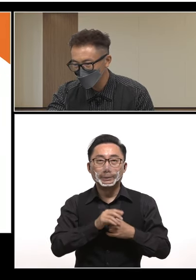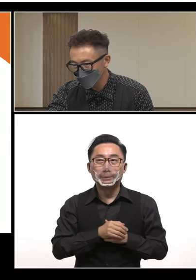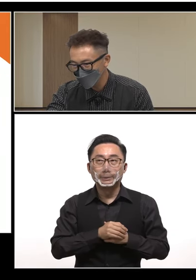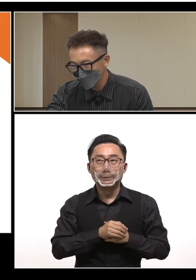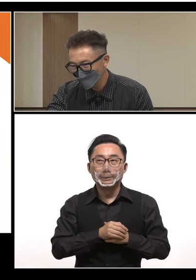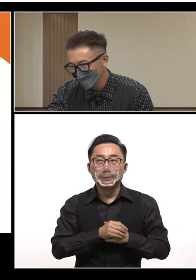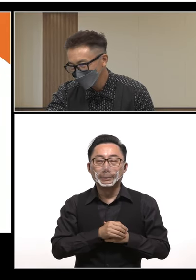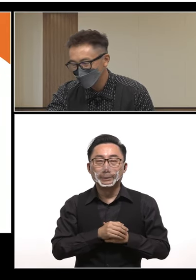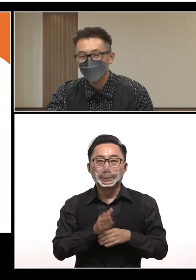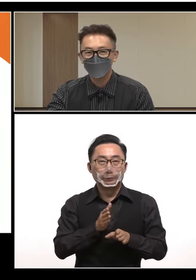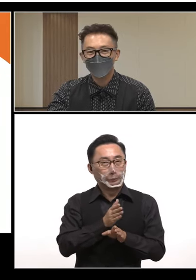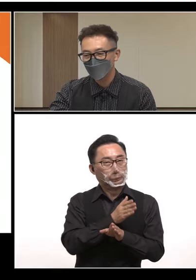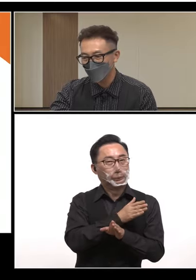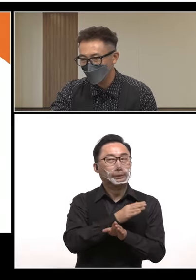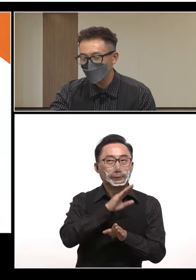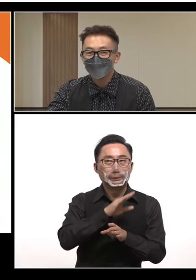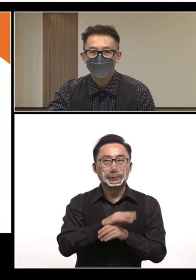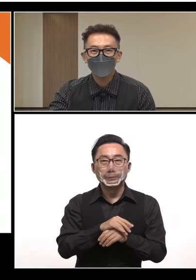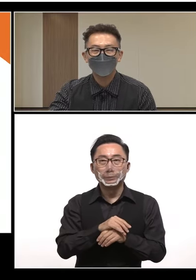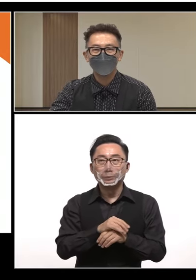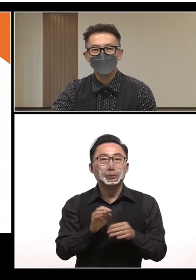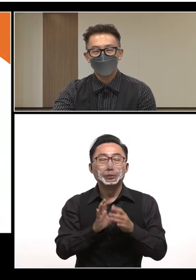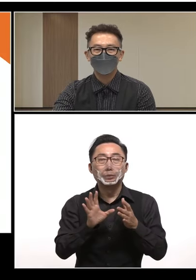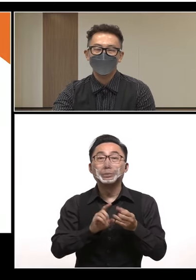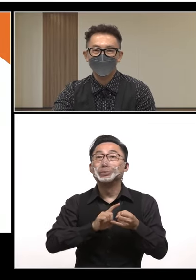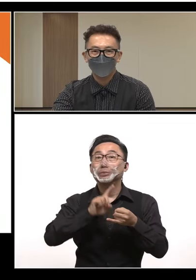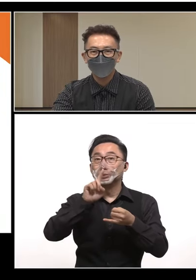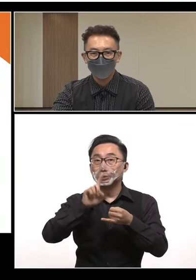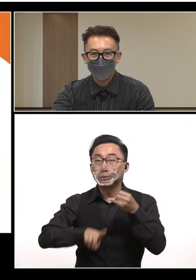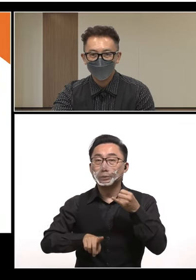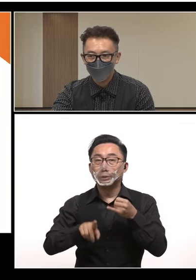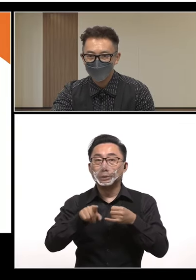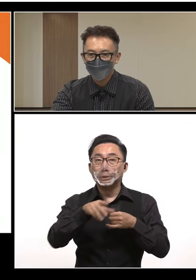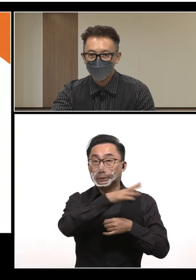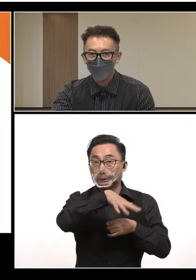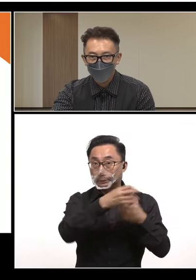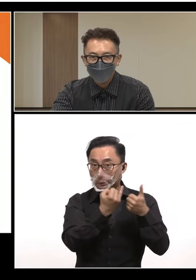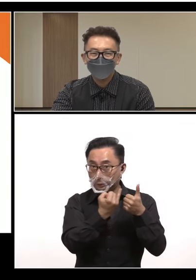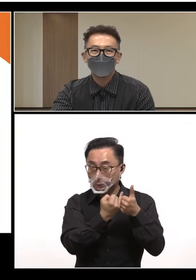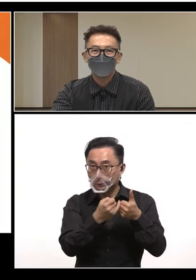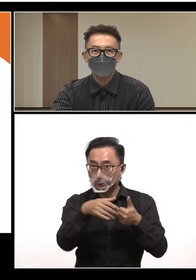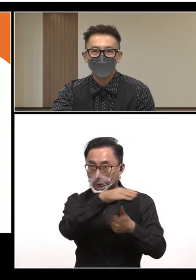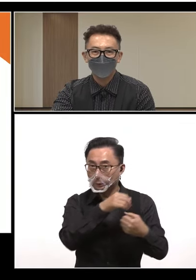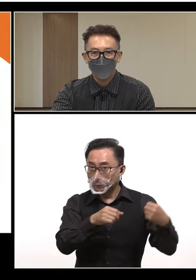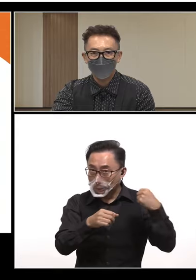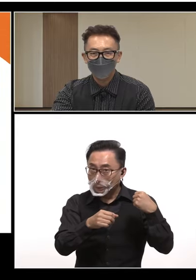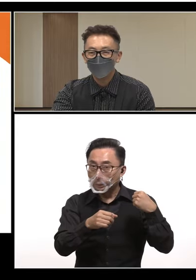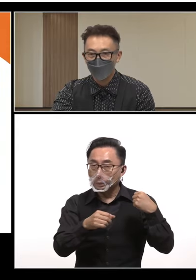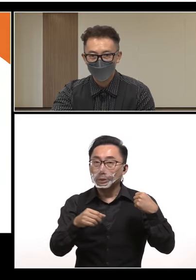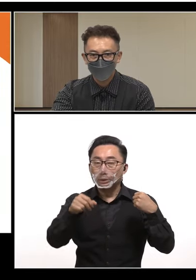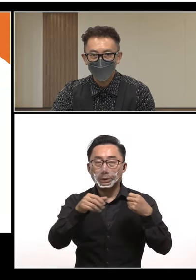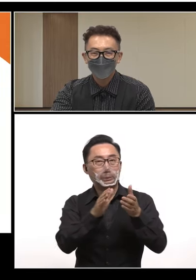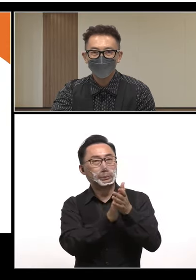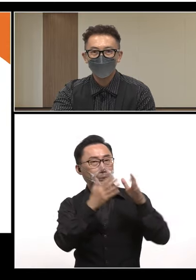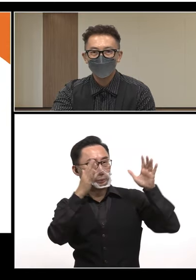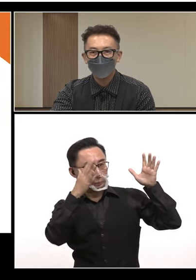去唔去得翻咧？其實好咁唔緊要啦。咁最後我覺得同學仔咧，佢哋嘅努力咧係好值得得到掌